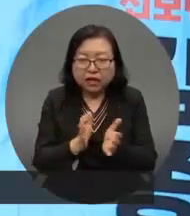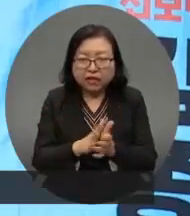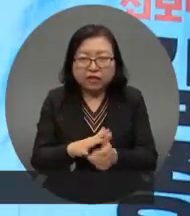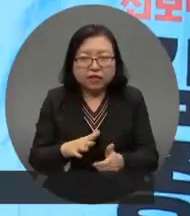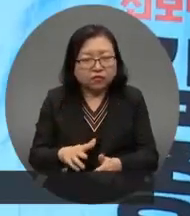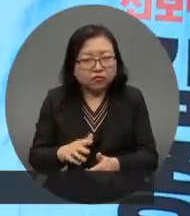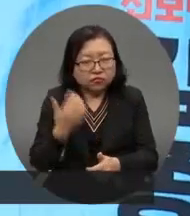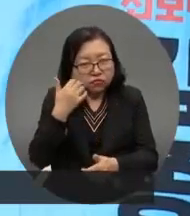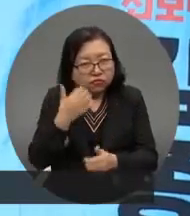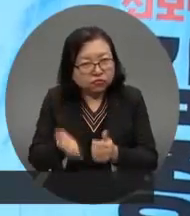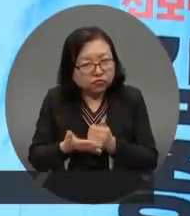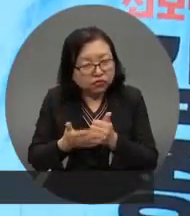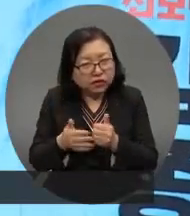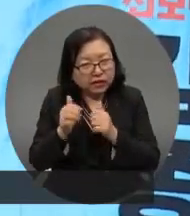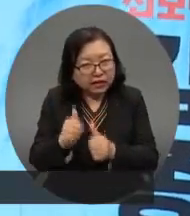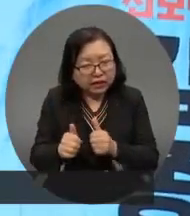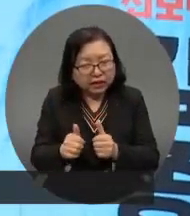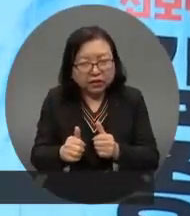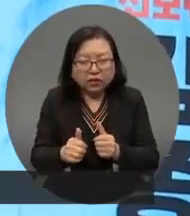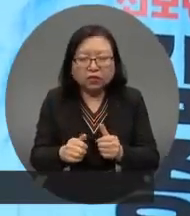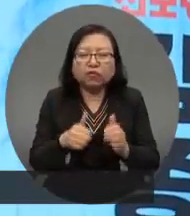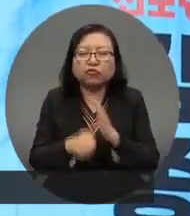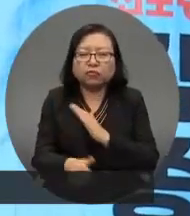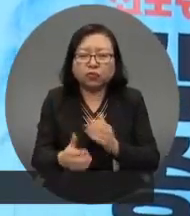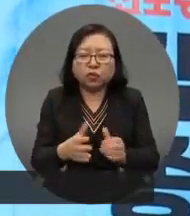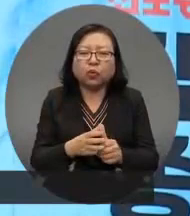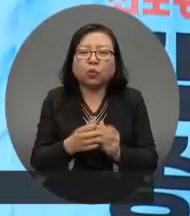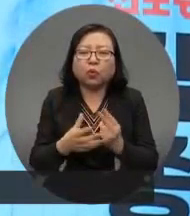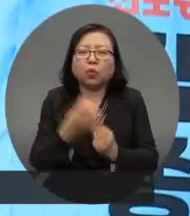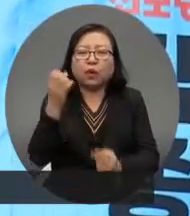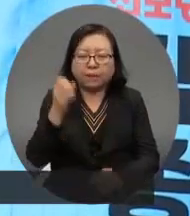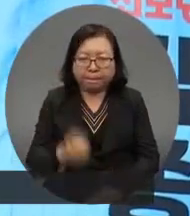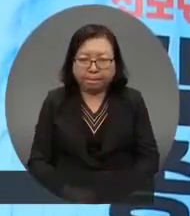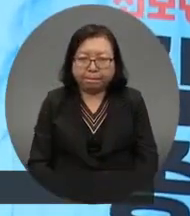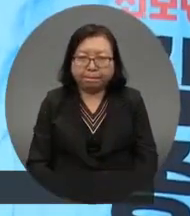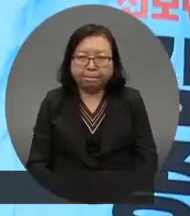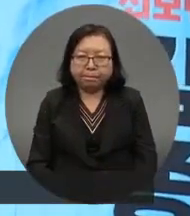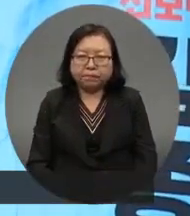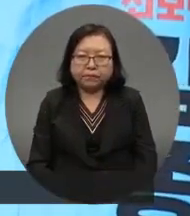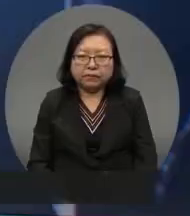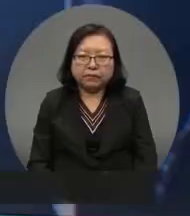단일화를 거칠 전망입니다. MBC 뉴스 이병선입니다.